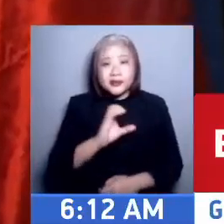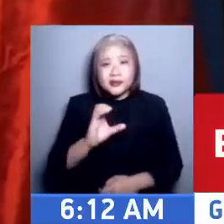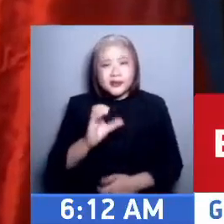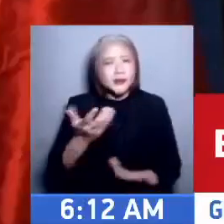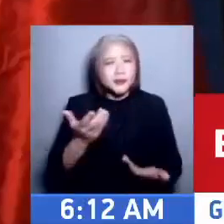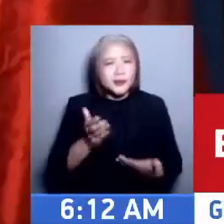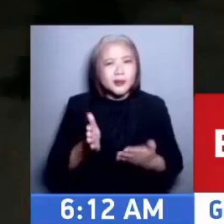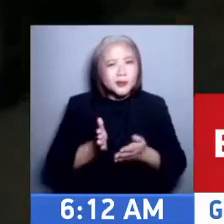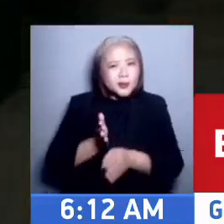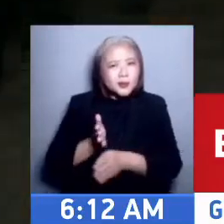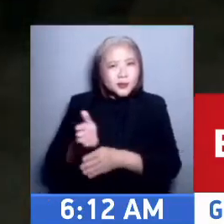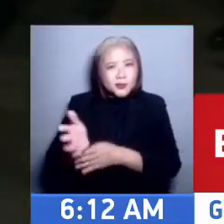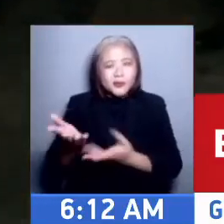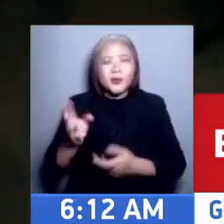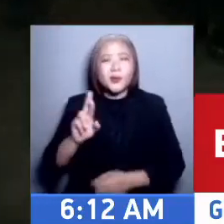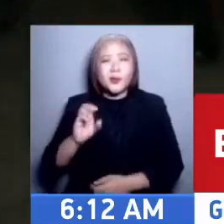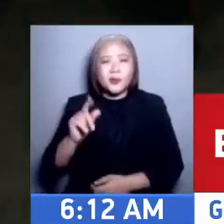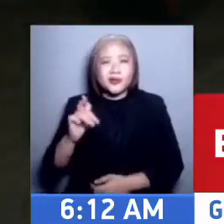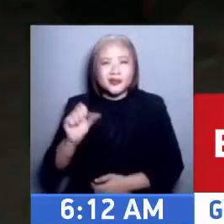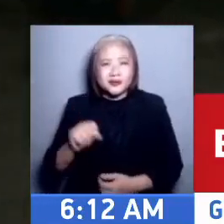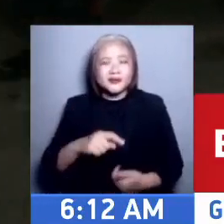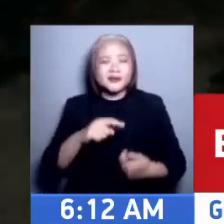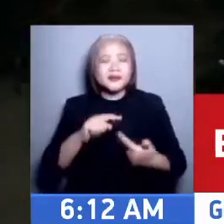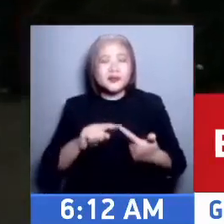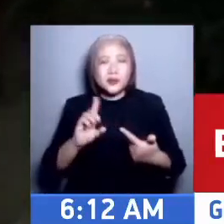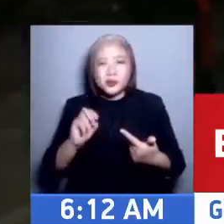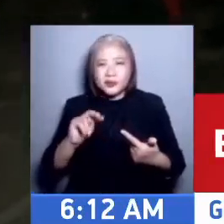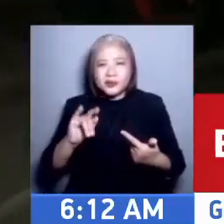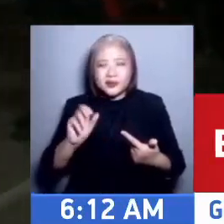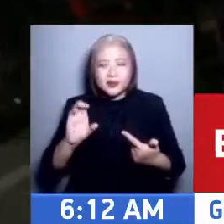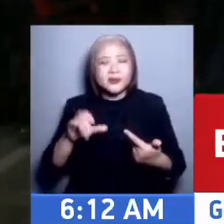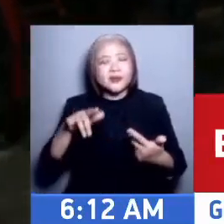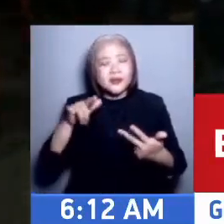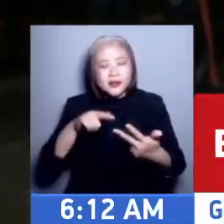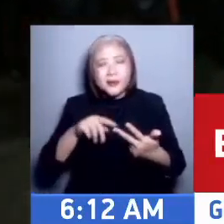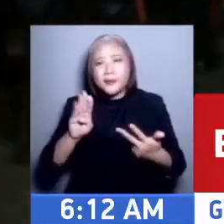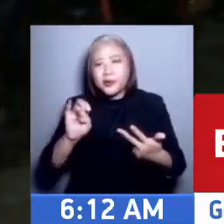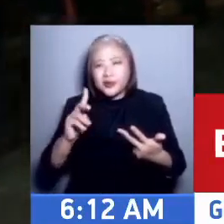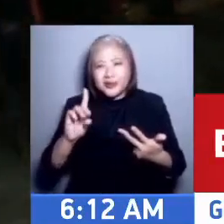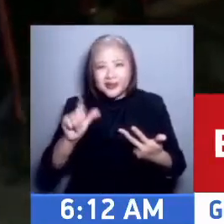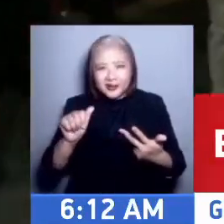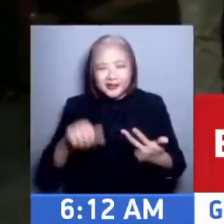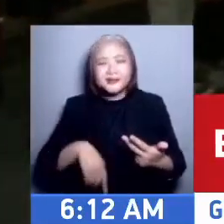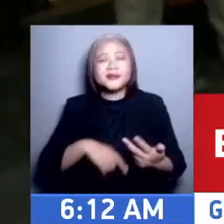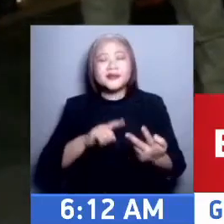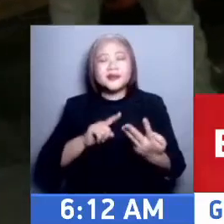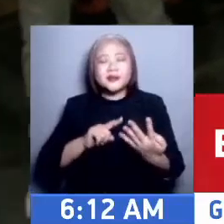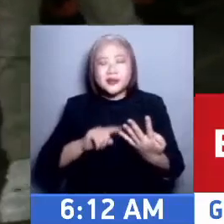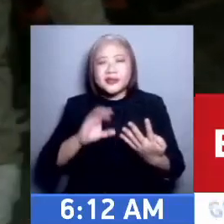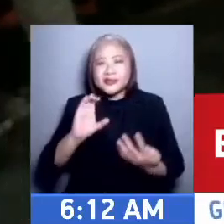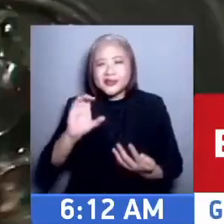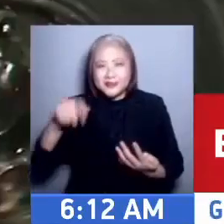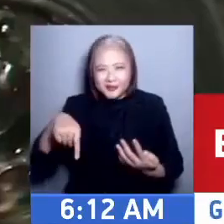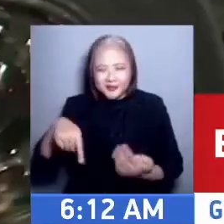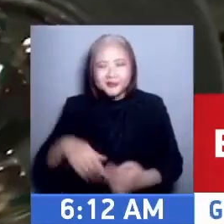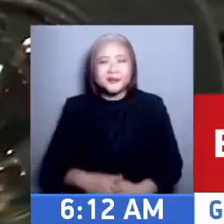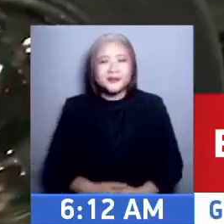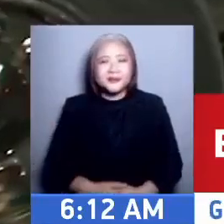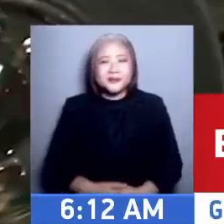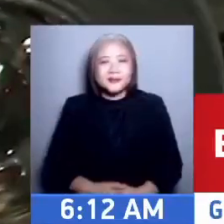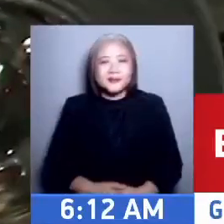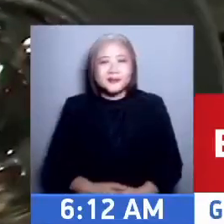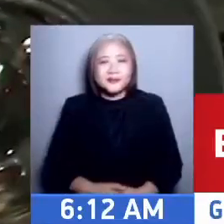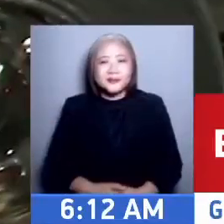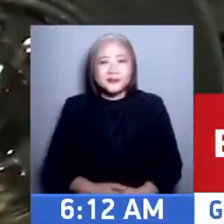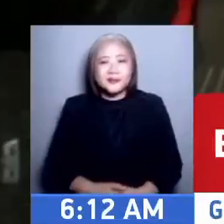Boulevard, Domestic Road, pati sa Mia at Nia Road at Buendia Avenue hanggang sa CCP Complex. Pakikiisa nila yan